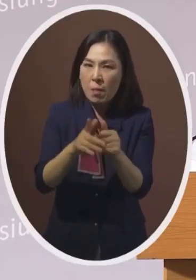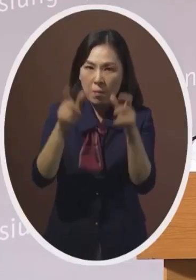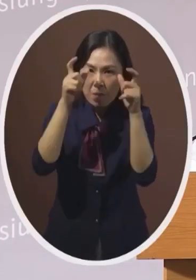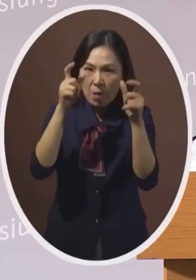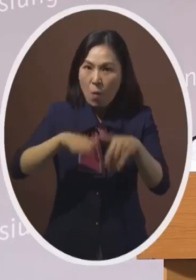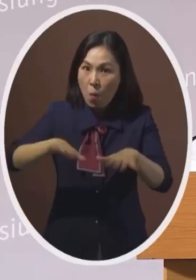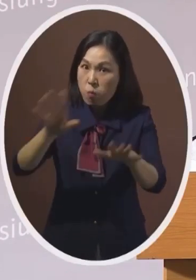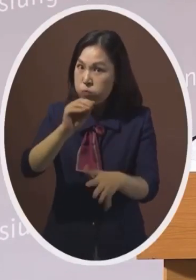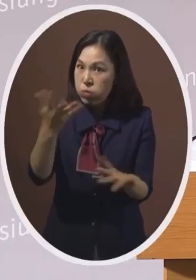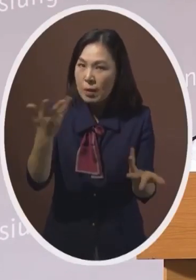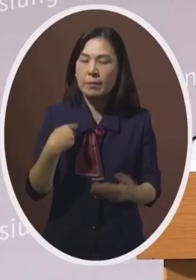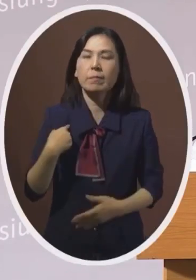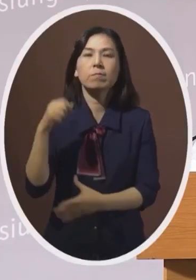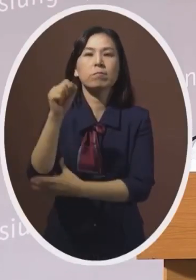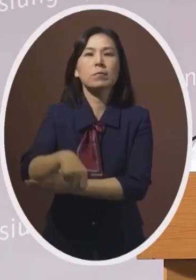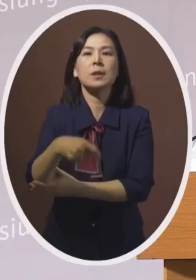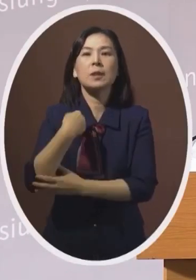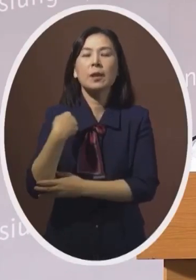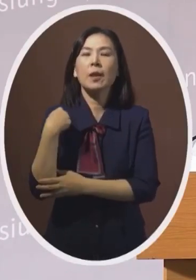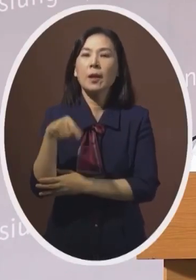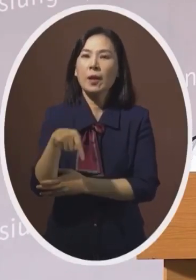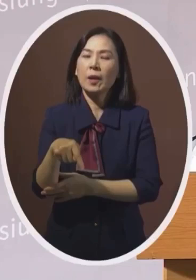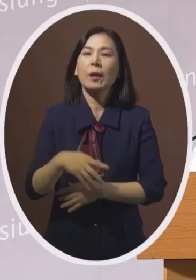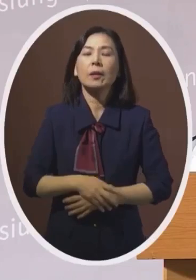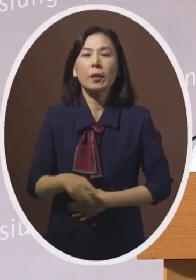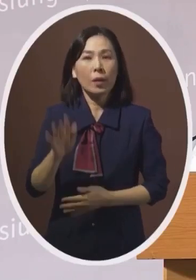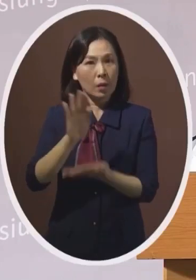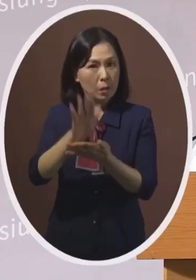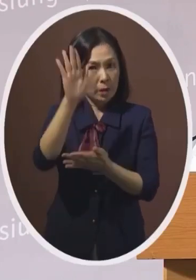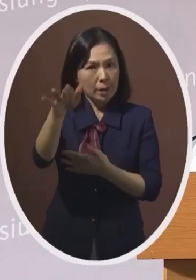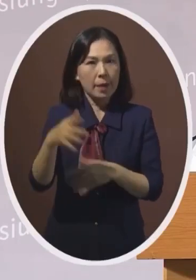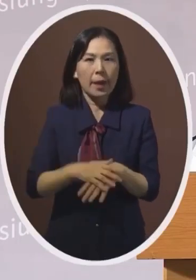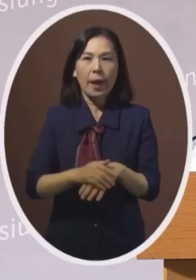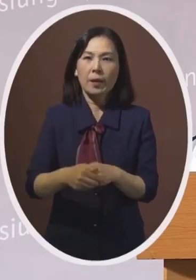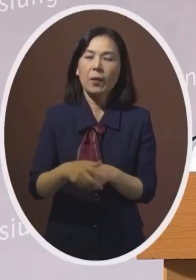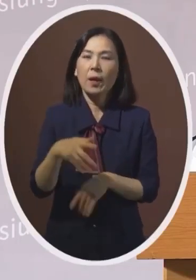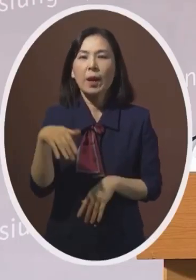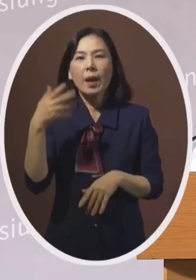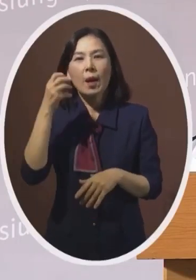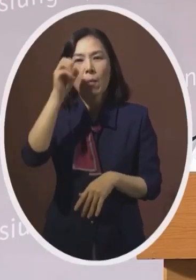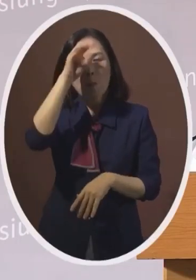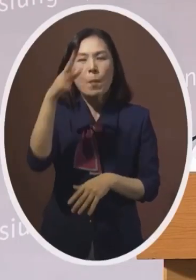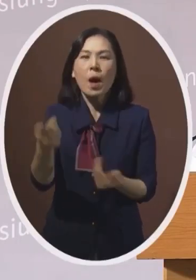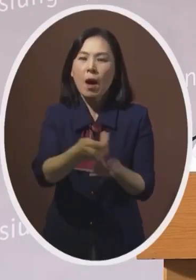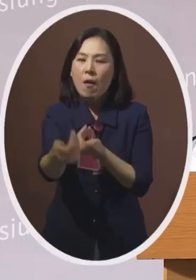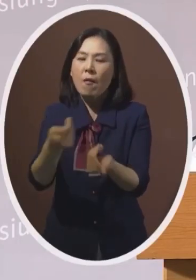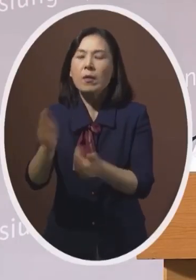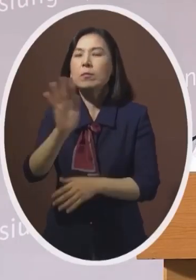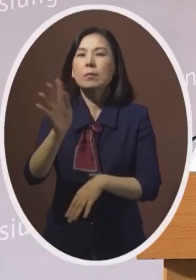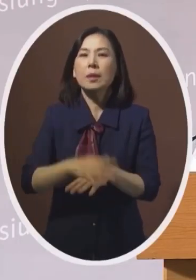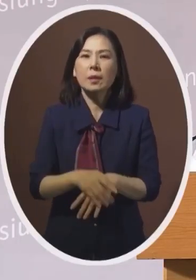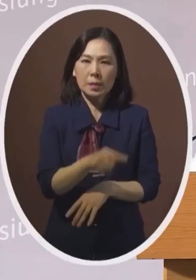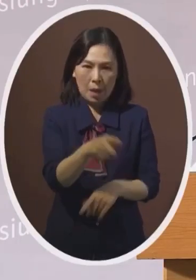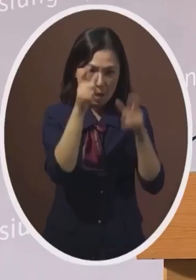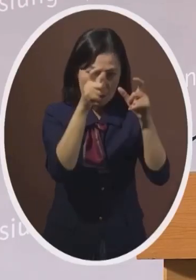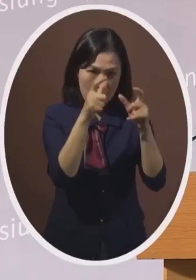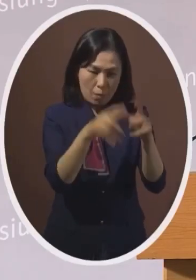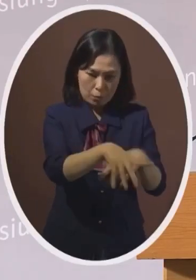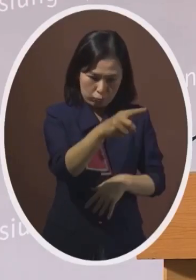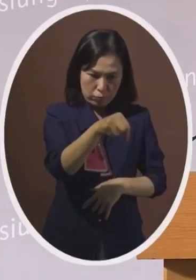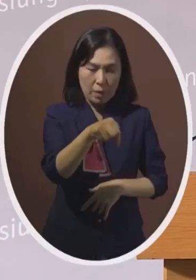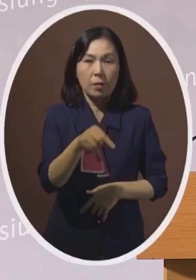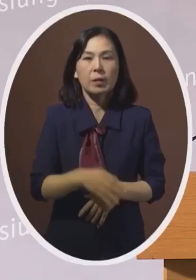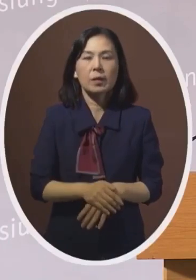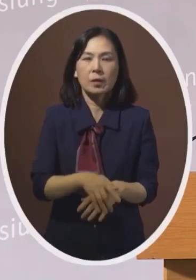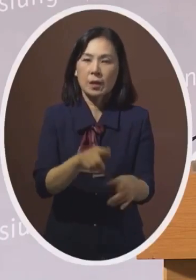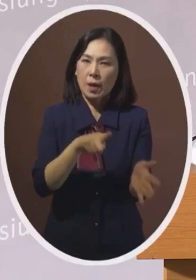设？我承诺，我带领的市府团队，未来一定不分党派，在地优先、专业优先、用人